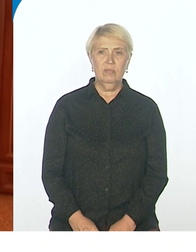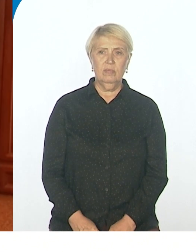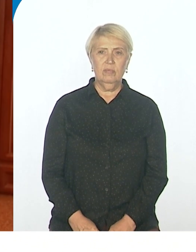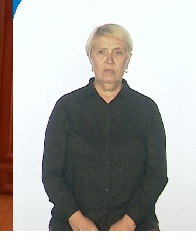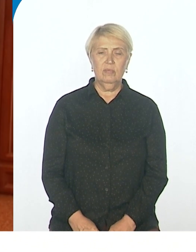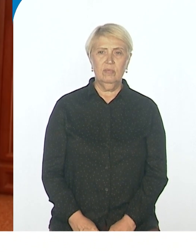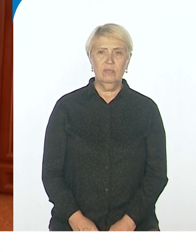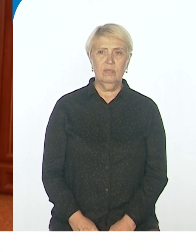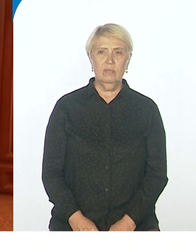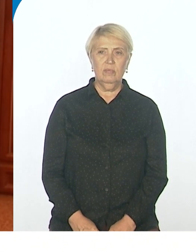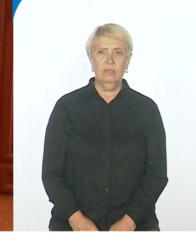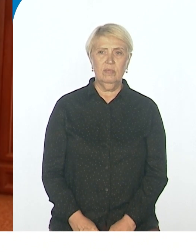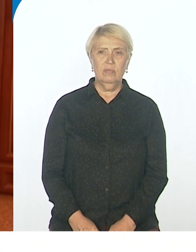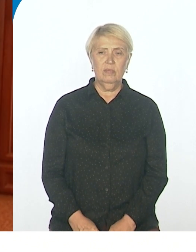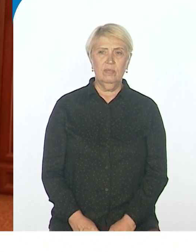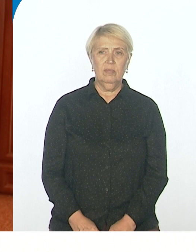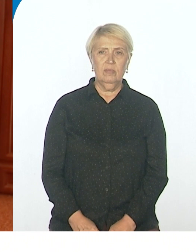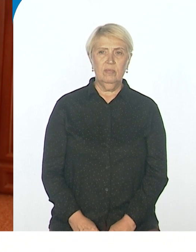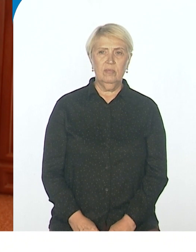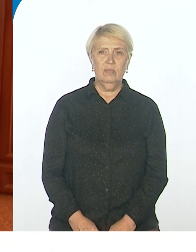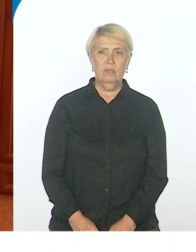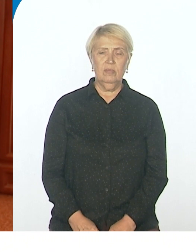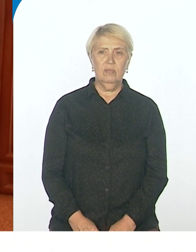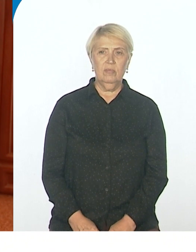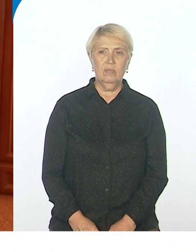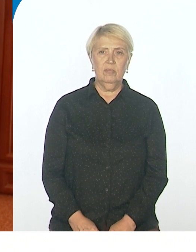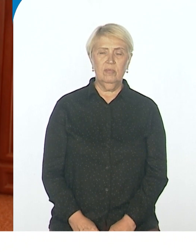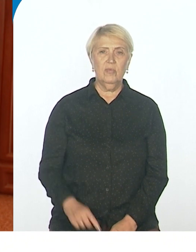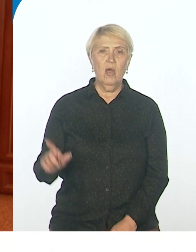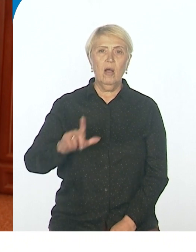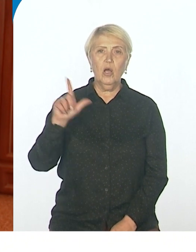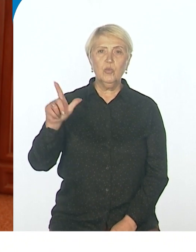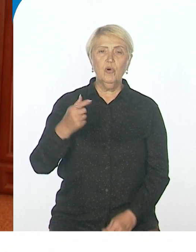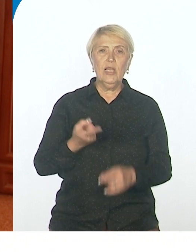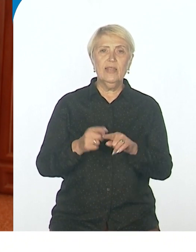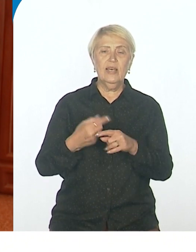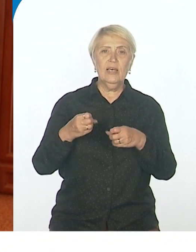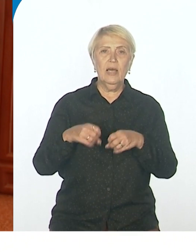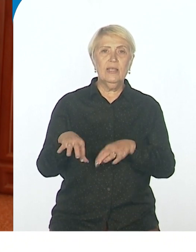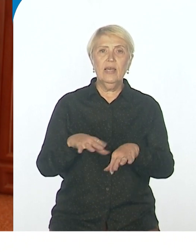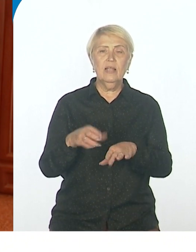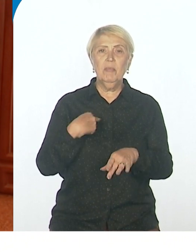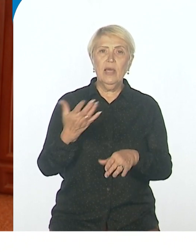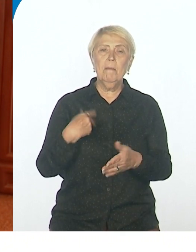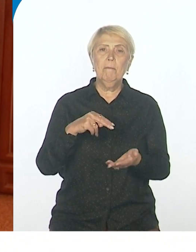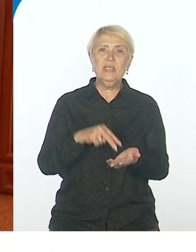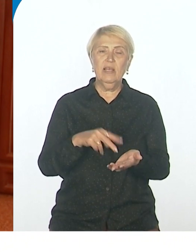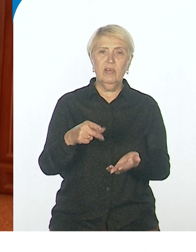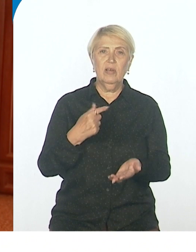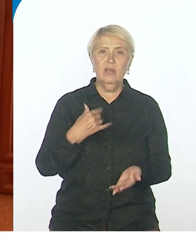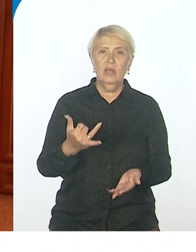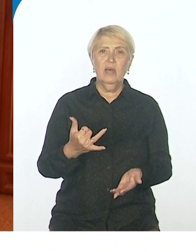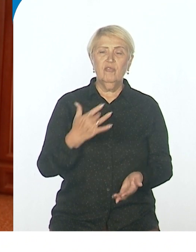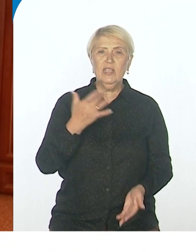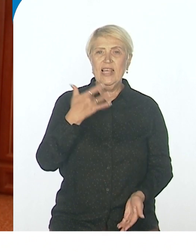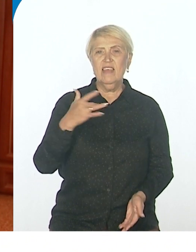стало страшно? Нет, Господь-то потому меня на это дело и поставил. Я же после Афганистана страх ненавижу. Я не